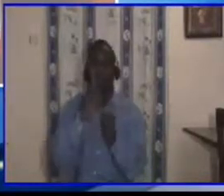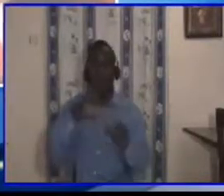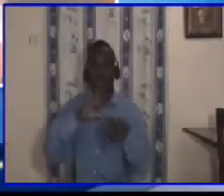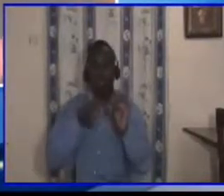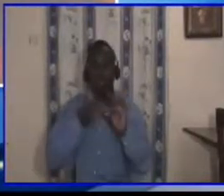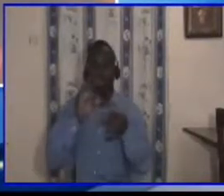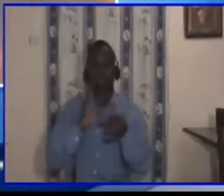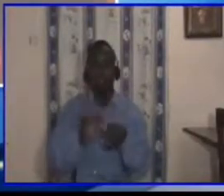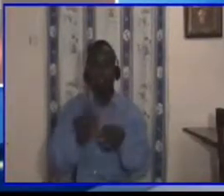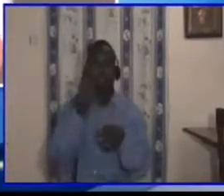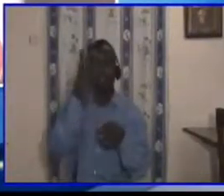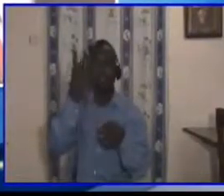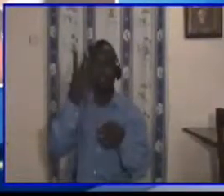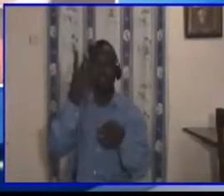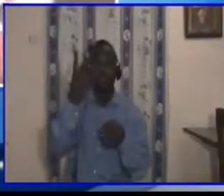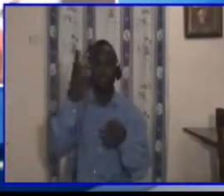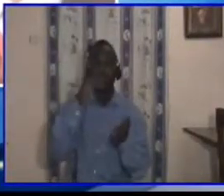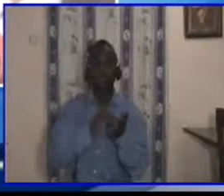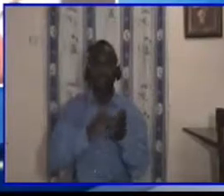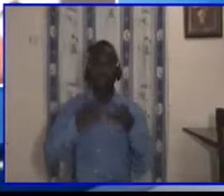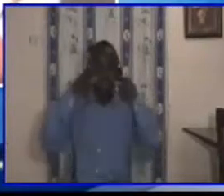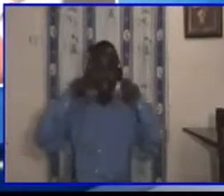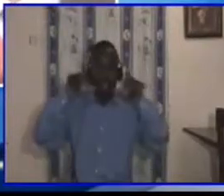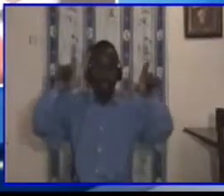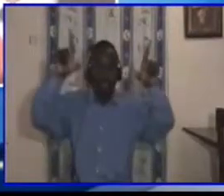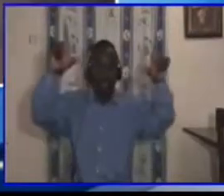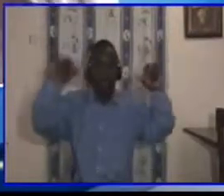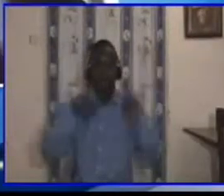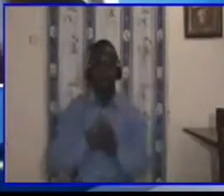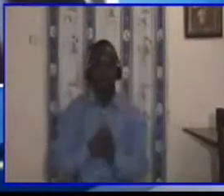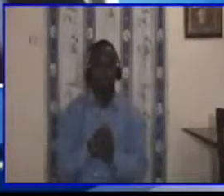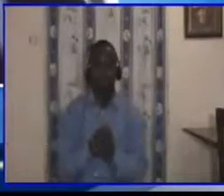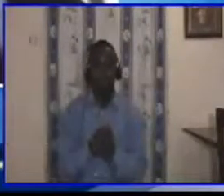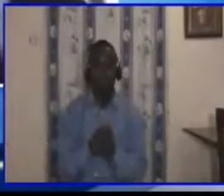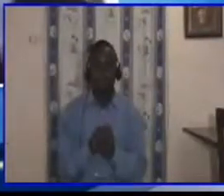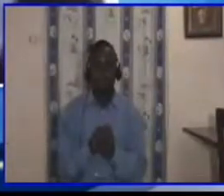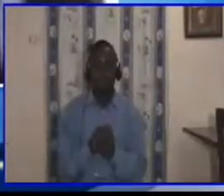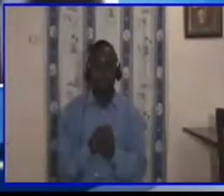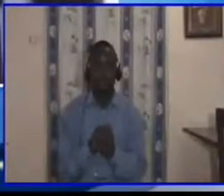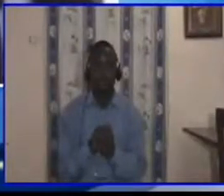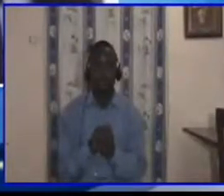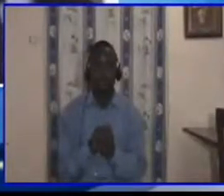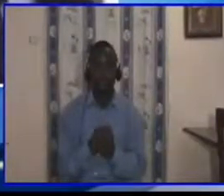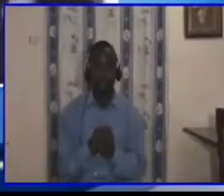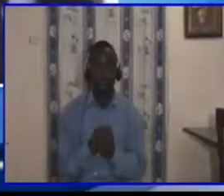la bibbia è stata tradotta in più di duemila lingue